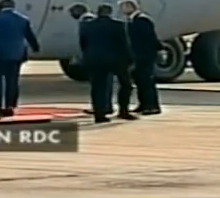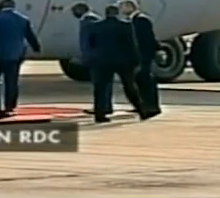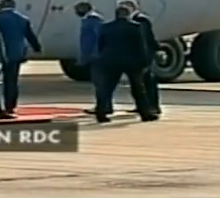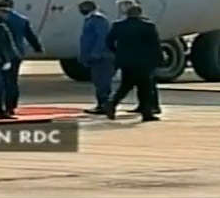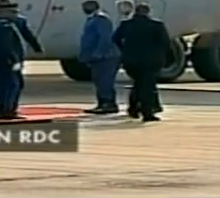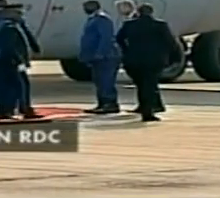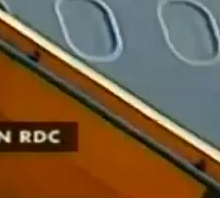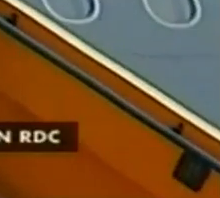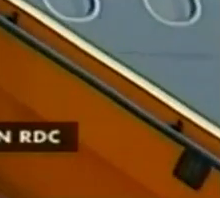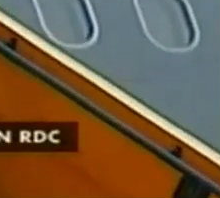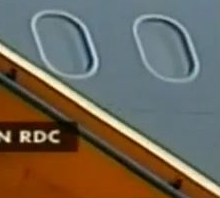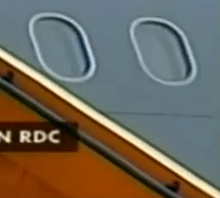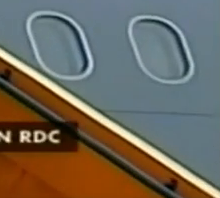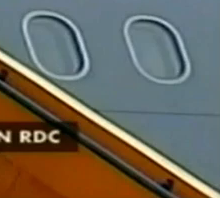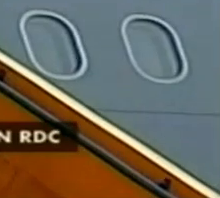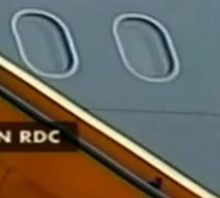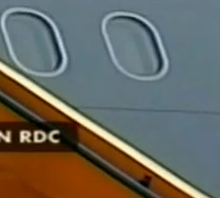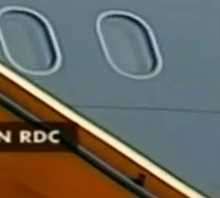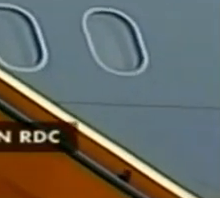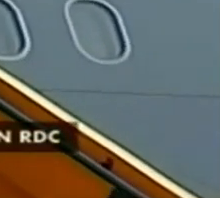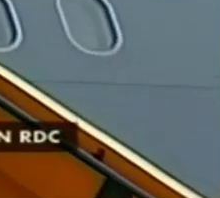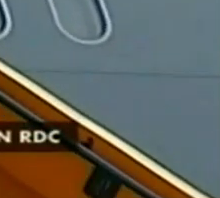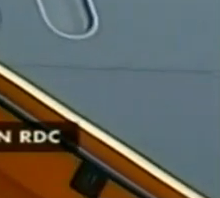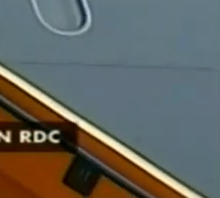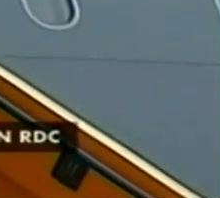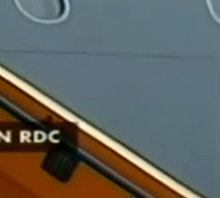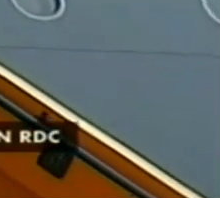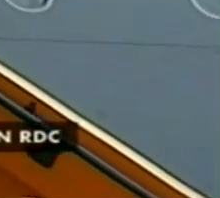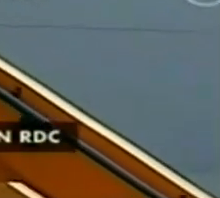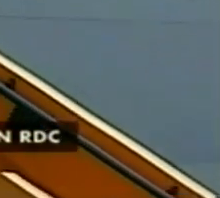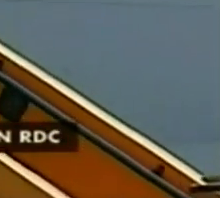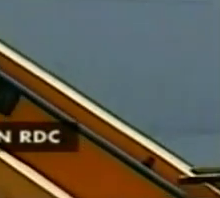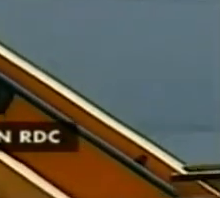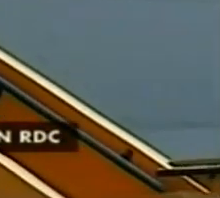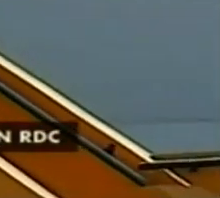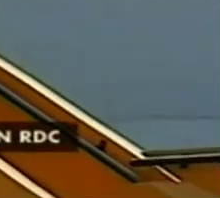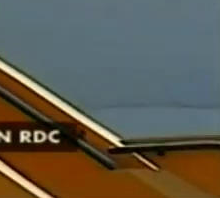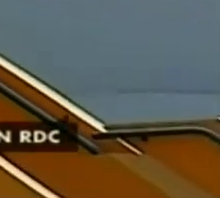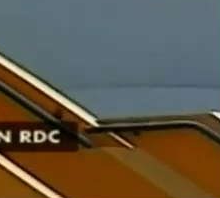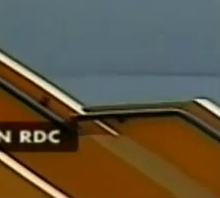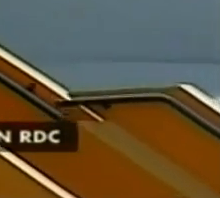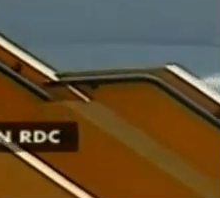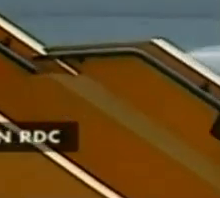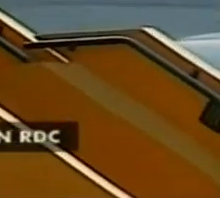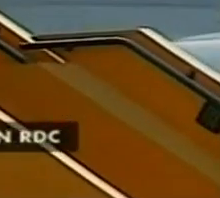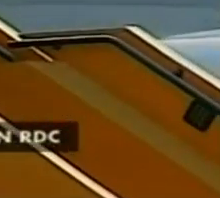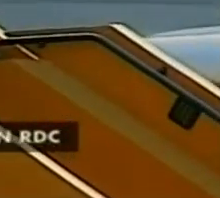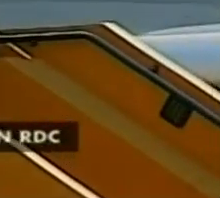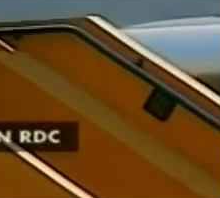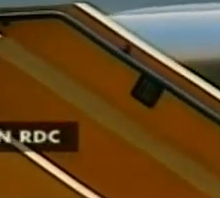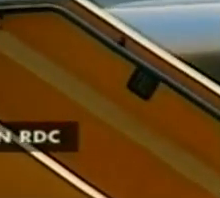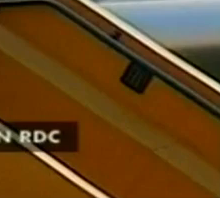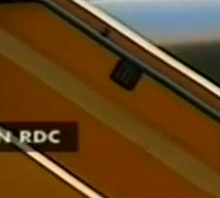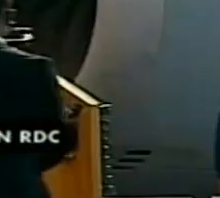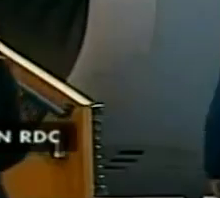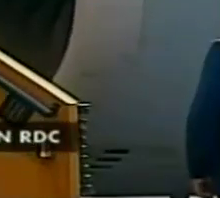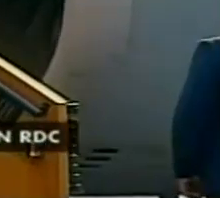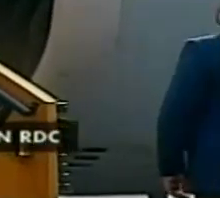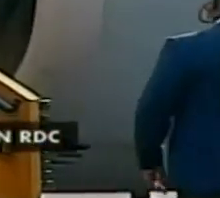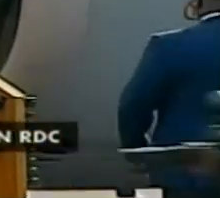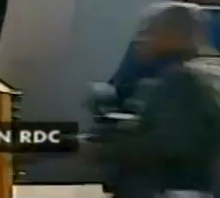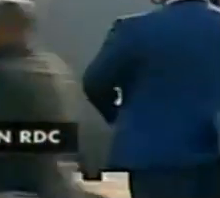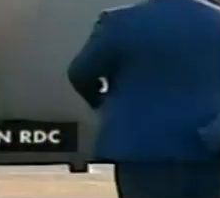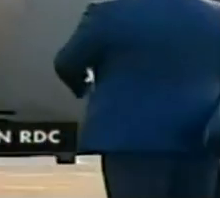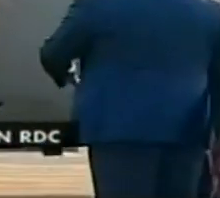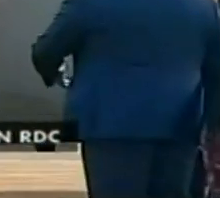est à Kinshasa depuis cet après-midi. Accompagné de la reine Mathilde, ils ont été accueillis à l'aéroport international de